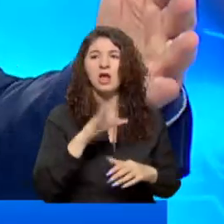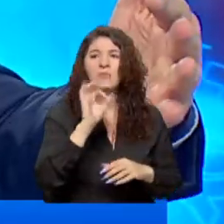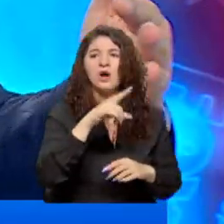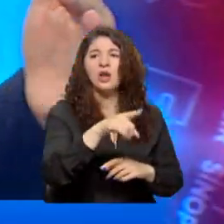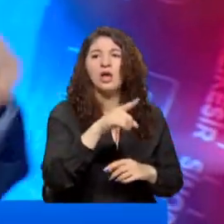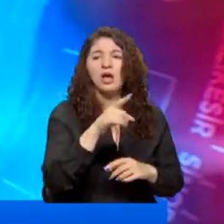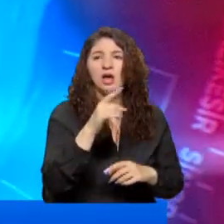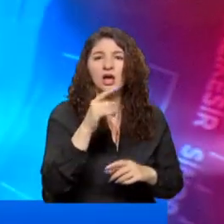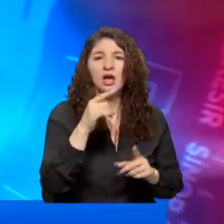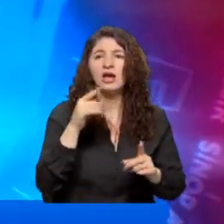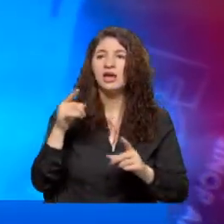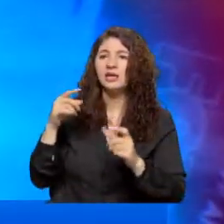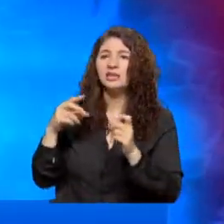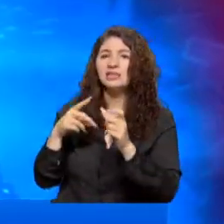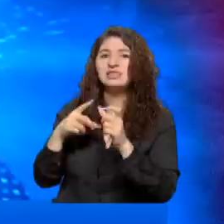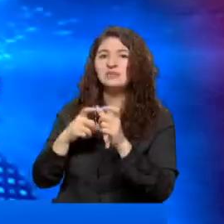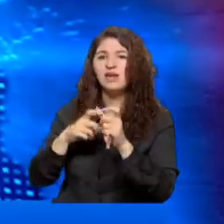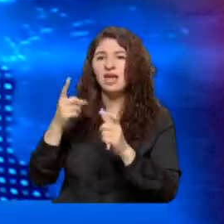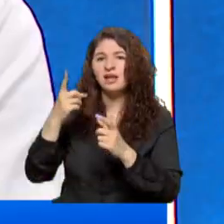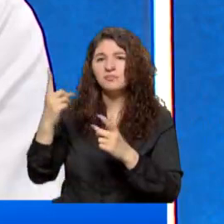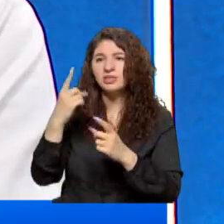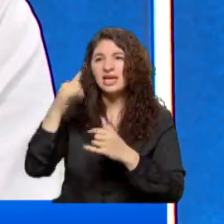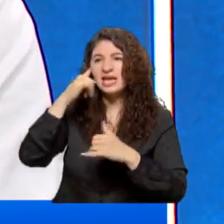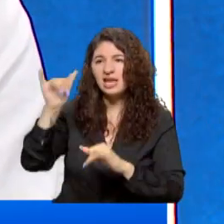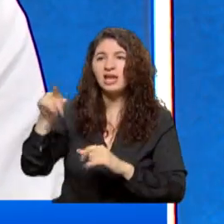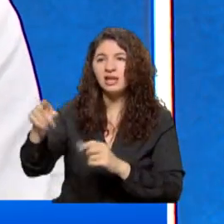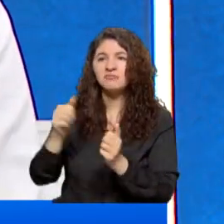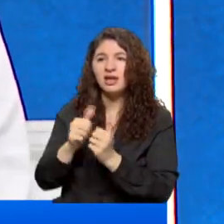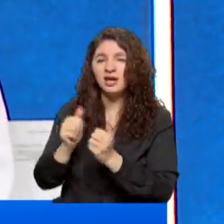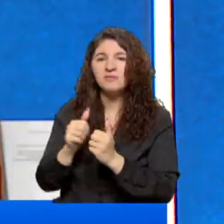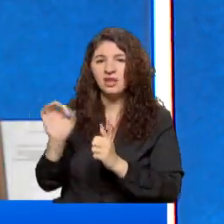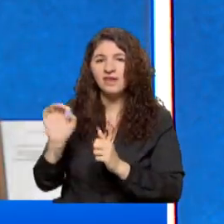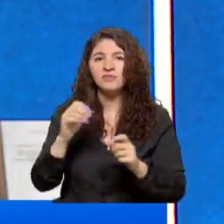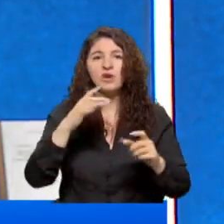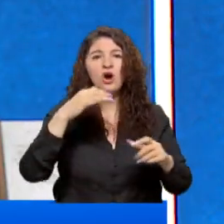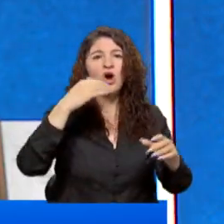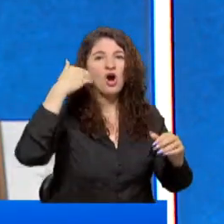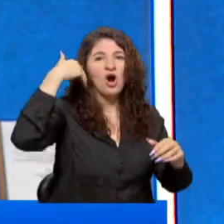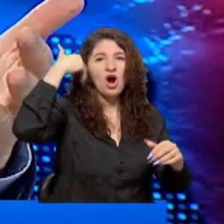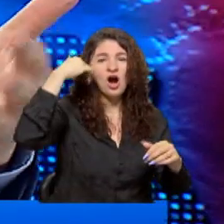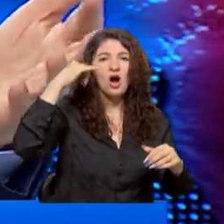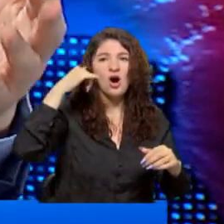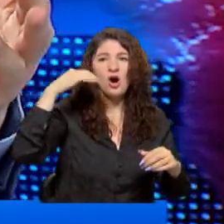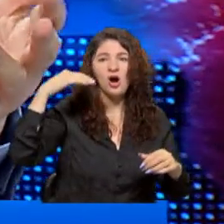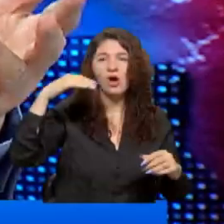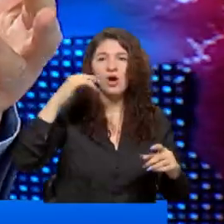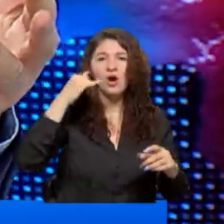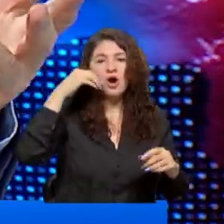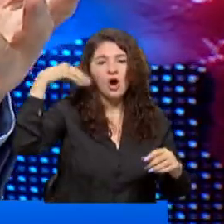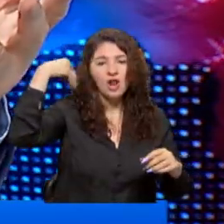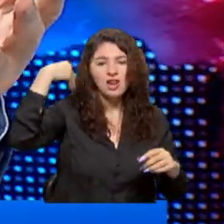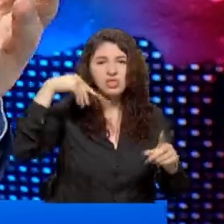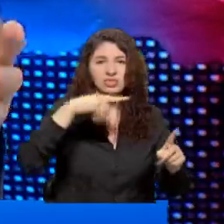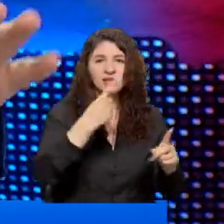böyle simental örgü bir ünlü emekli berabere bir Hollandalı bir misafir var bir